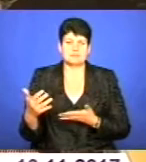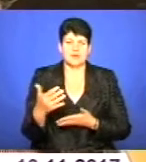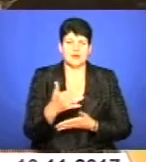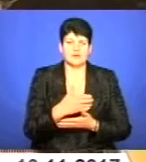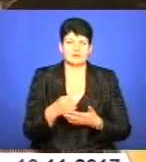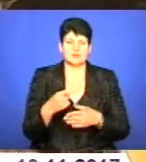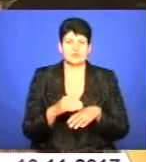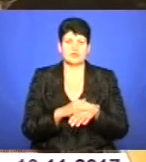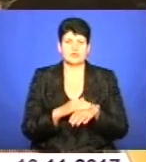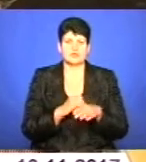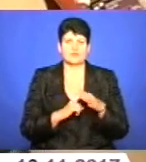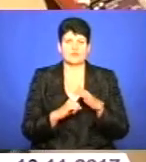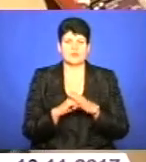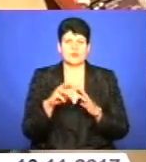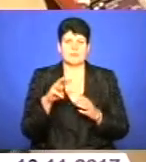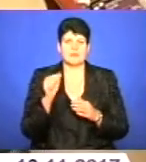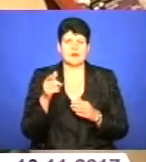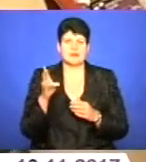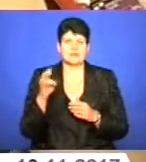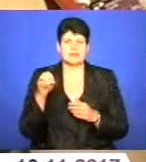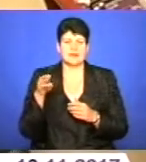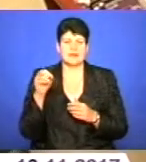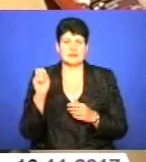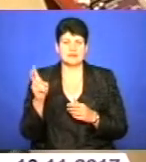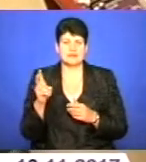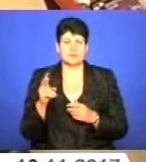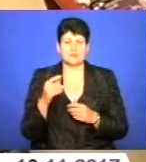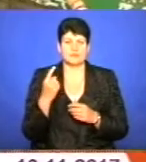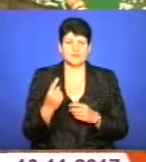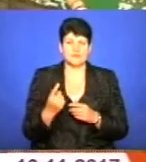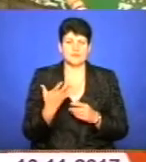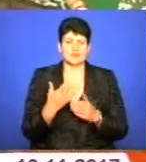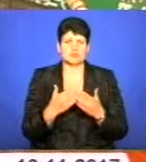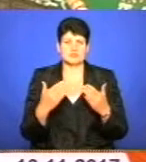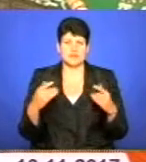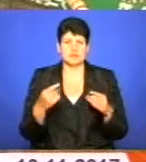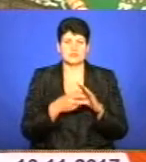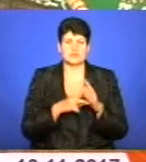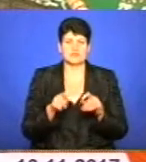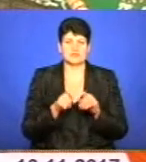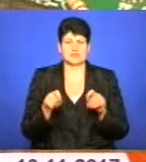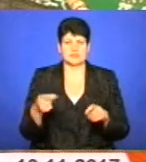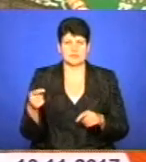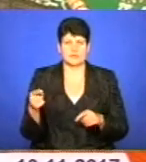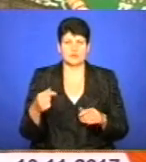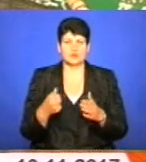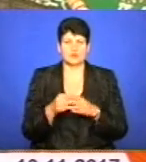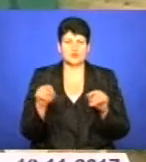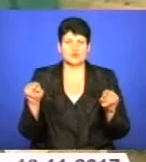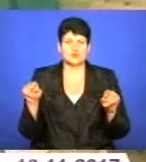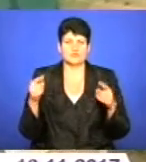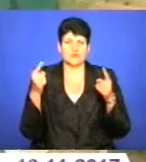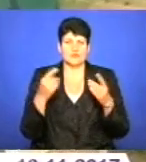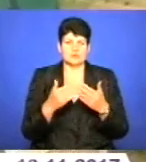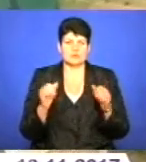Тернополі благодійники фонду Magnetic One для музею інформаційних технологій, який планують відкрити у Тернополі. До створення музею може